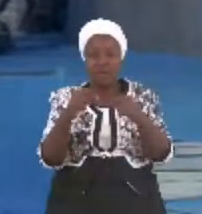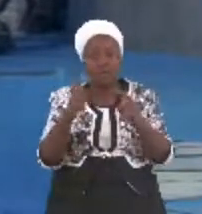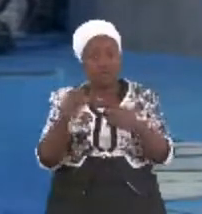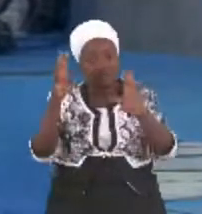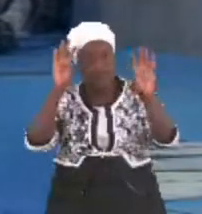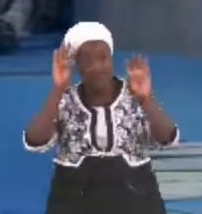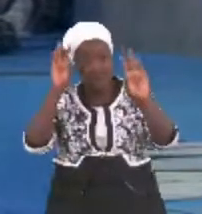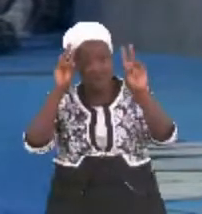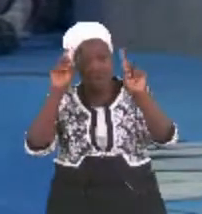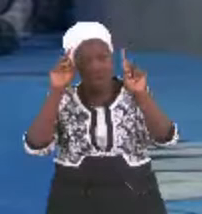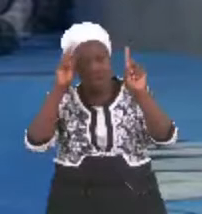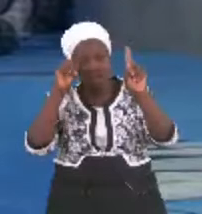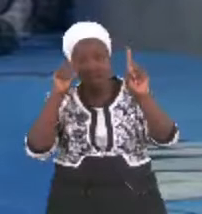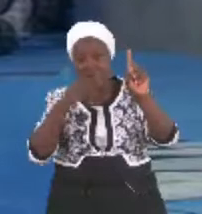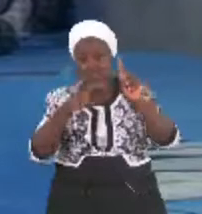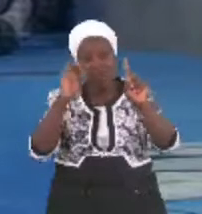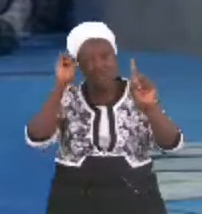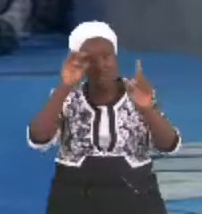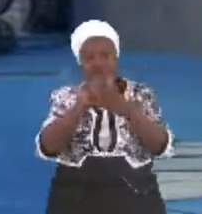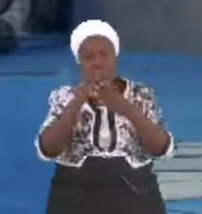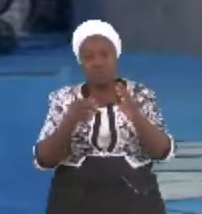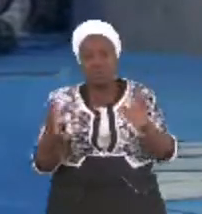démon hors de sa fille.